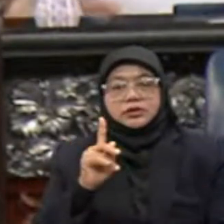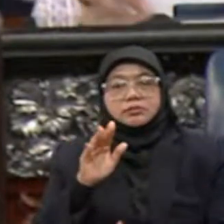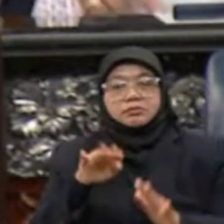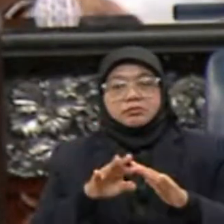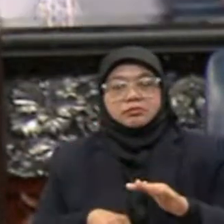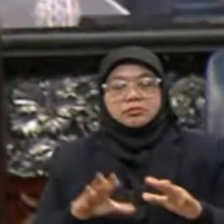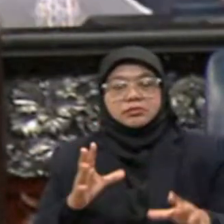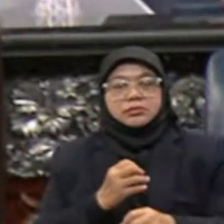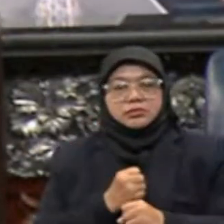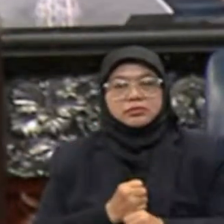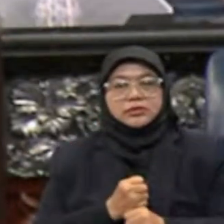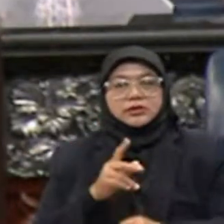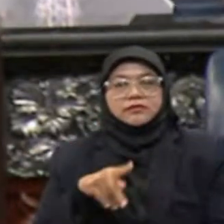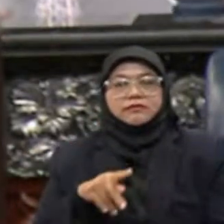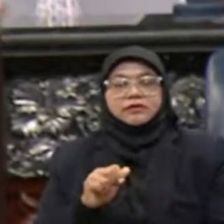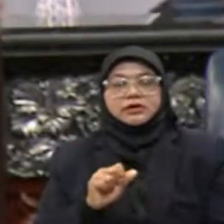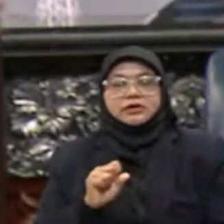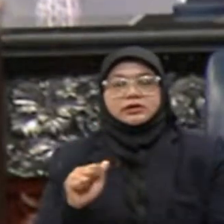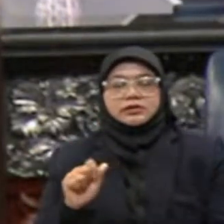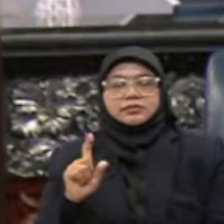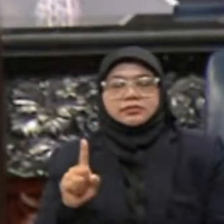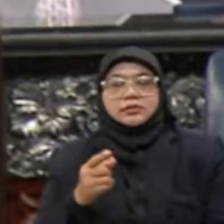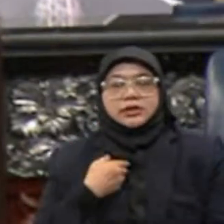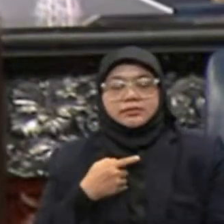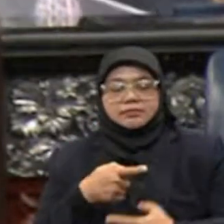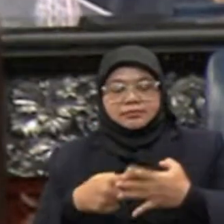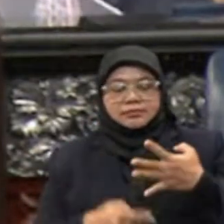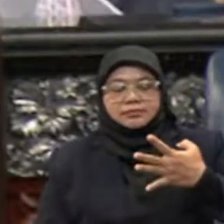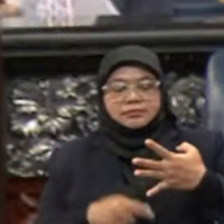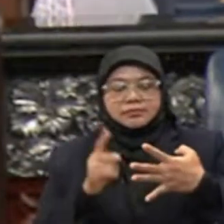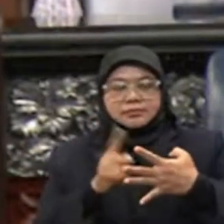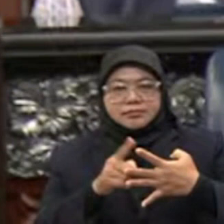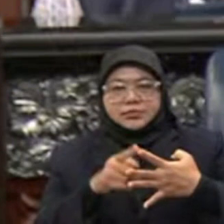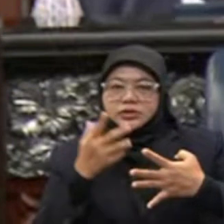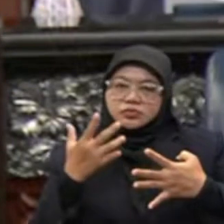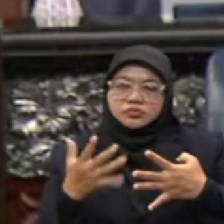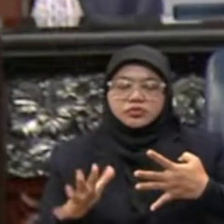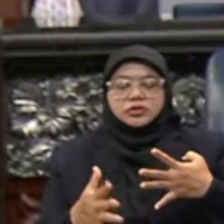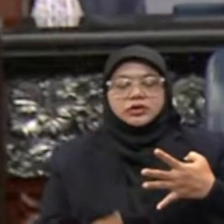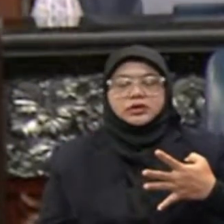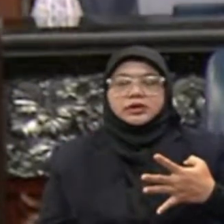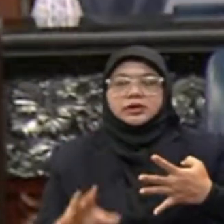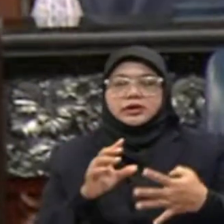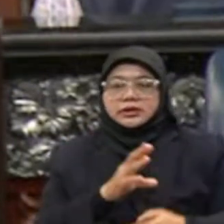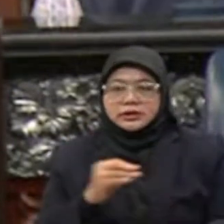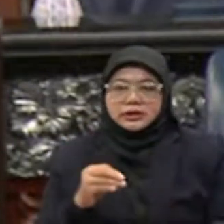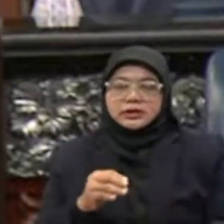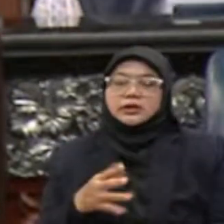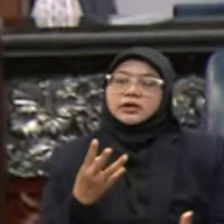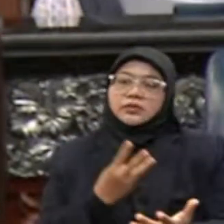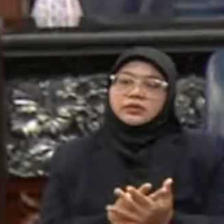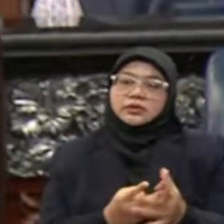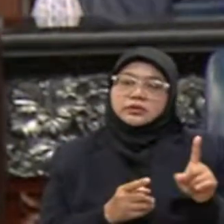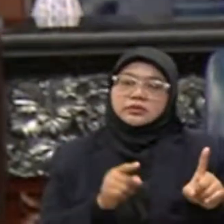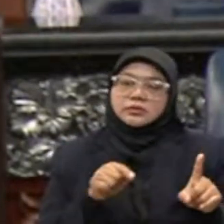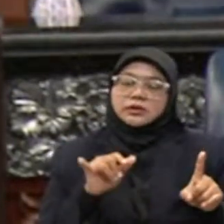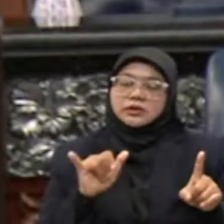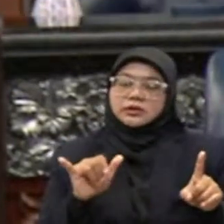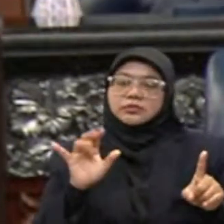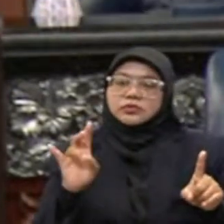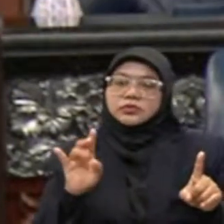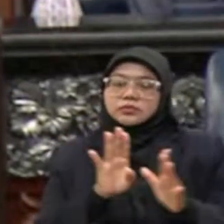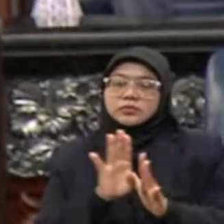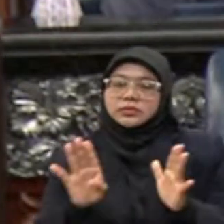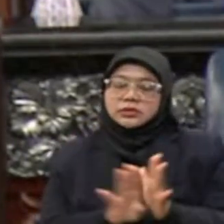telah menerima pemberian fase pertama semuanya ada 4 fasa fase pertama telah selesai dengan implikasi keuangan bernilai 1 bulan 6